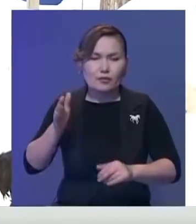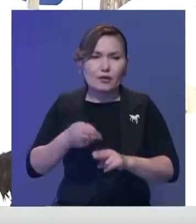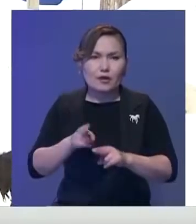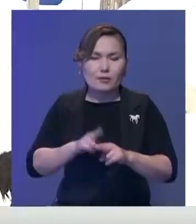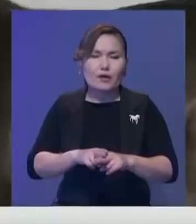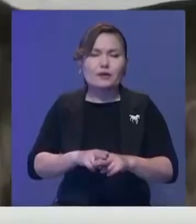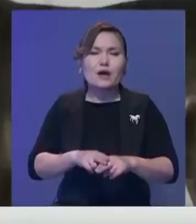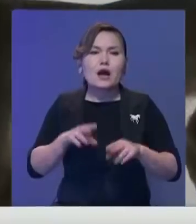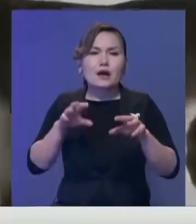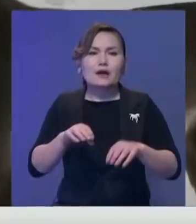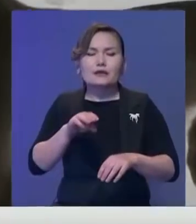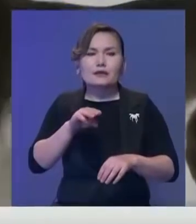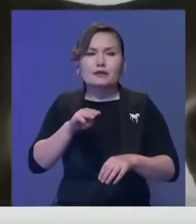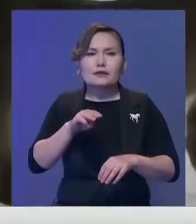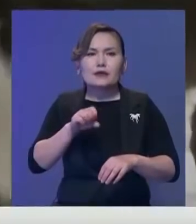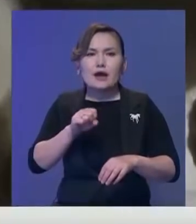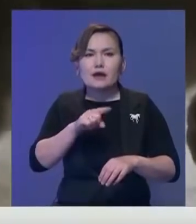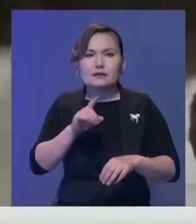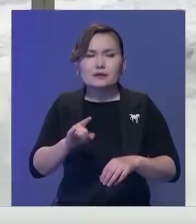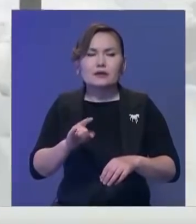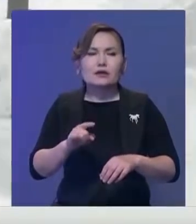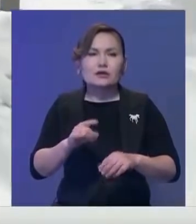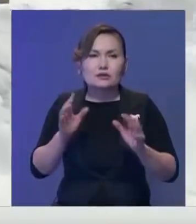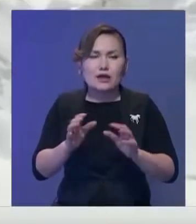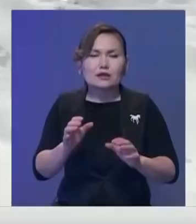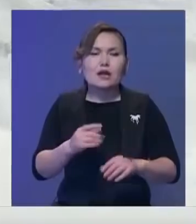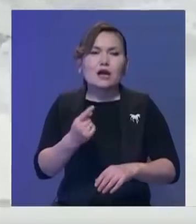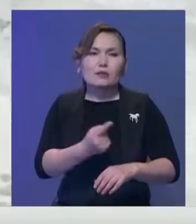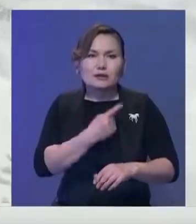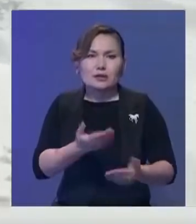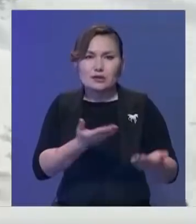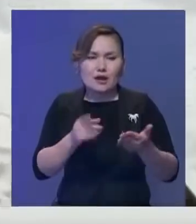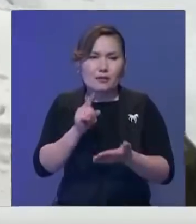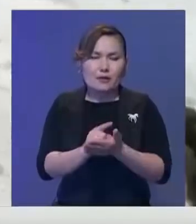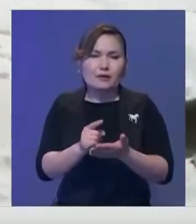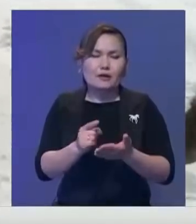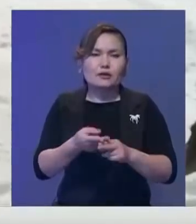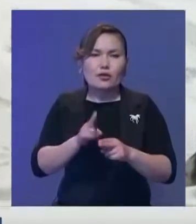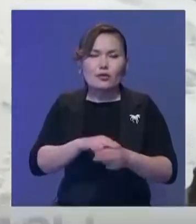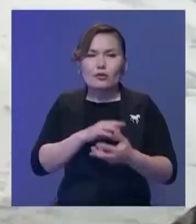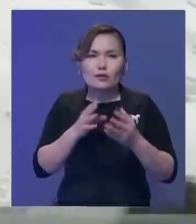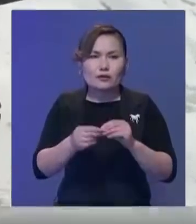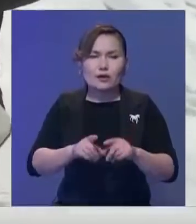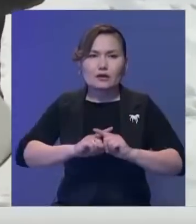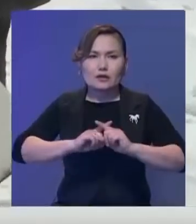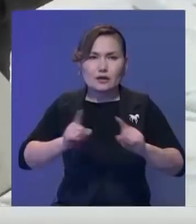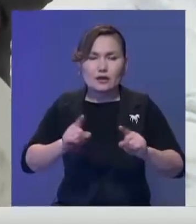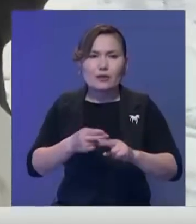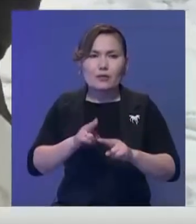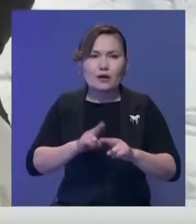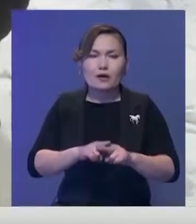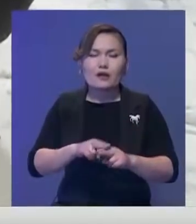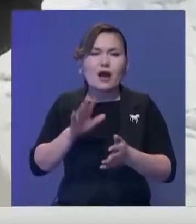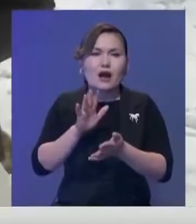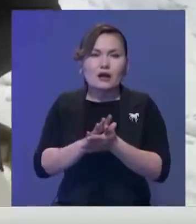тазы ұстайтын жігіттердің, аңшылардың басы қосылар еді. Тазының өзге еттен ерекшелігі сол, бұлар өліксе жемейді, лас